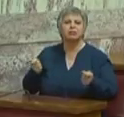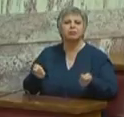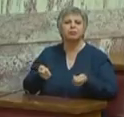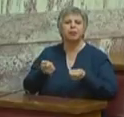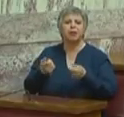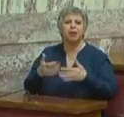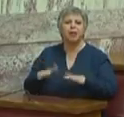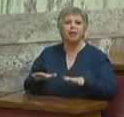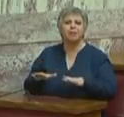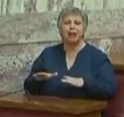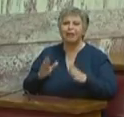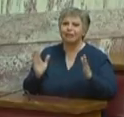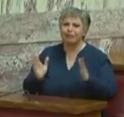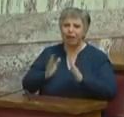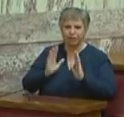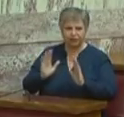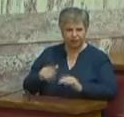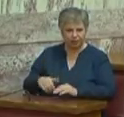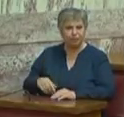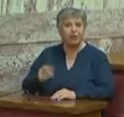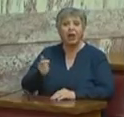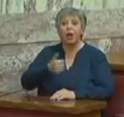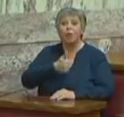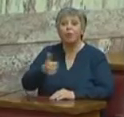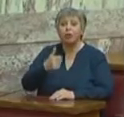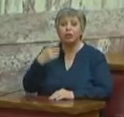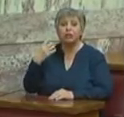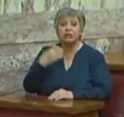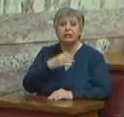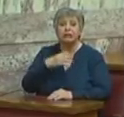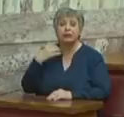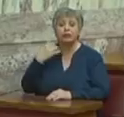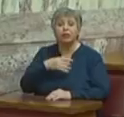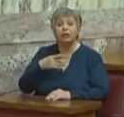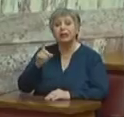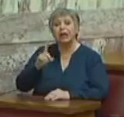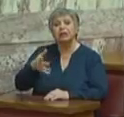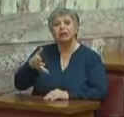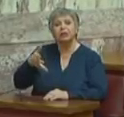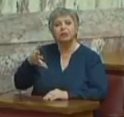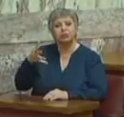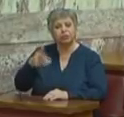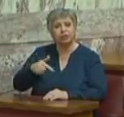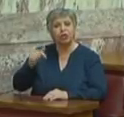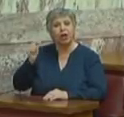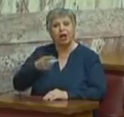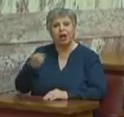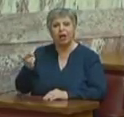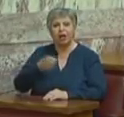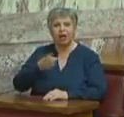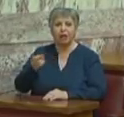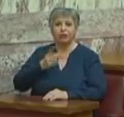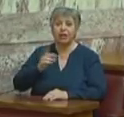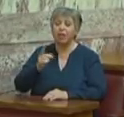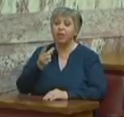Βεβαίως μου έκανε εντύπωση ότι μόνο ο κύριος Βενιζέλος και ο κύριος Μητσοτάκης είχαν την έμπνευση να αναφερθούν σε αυτό.